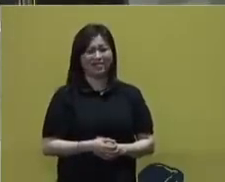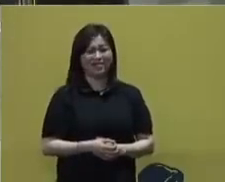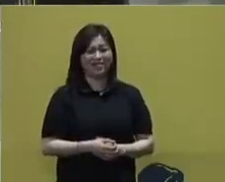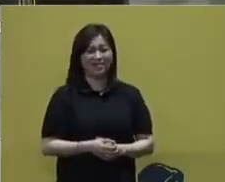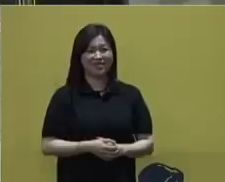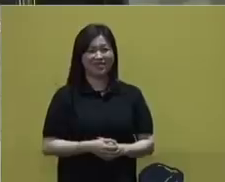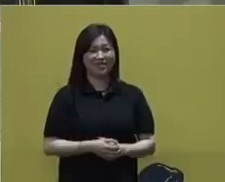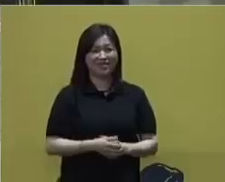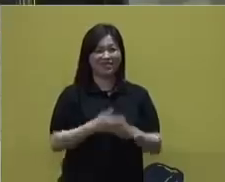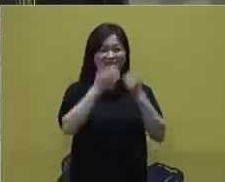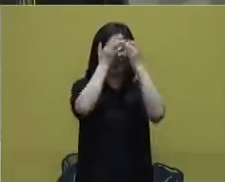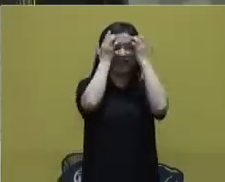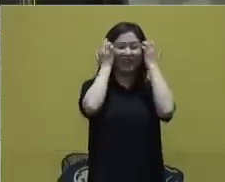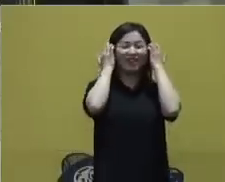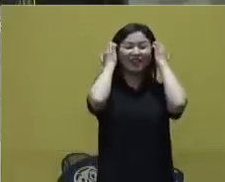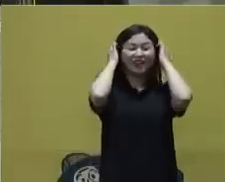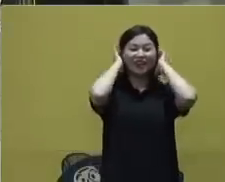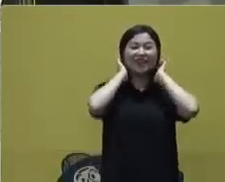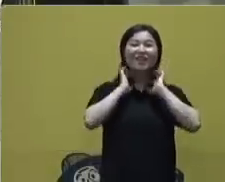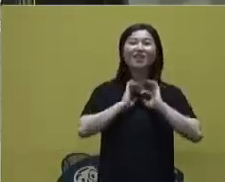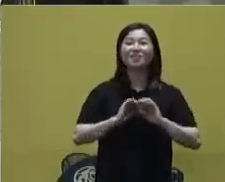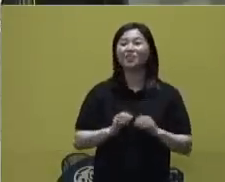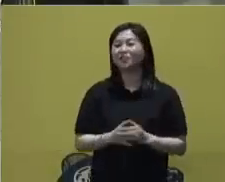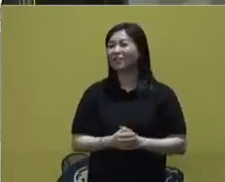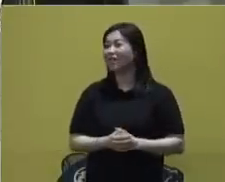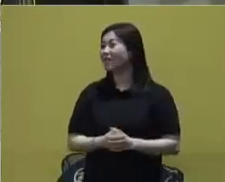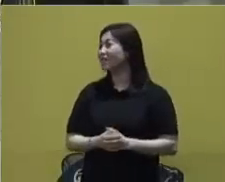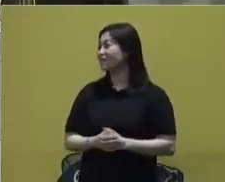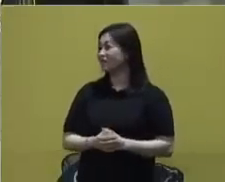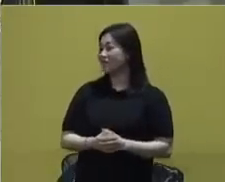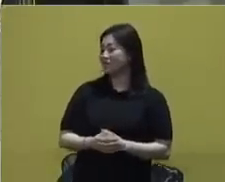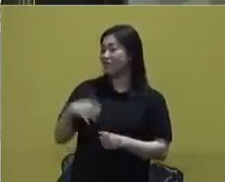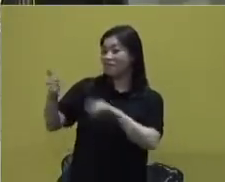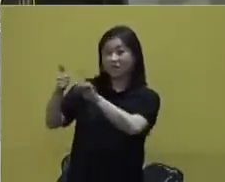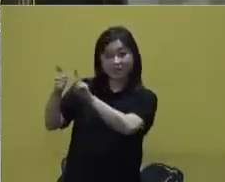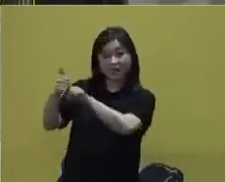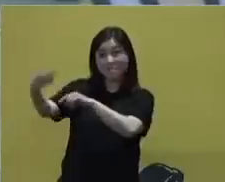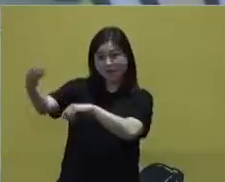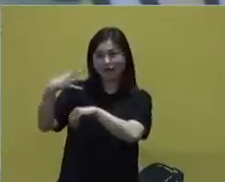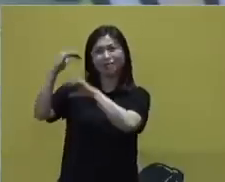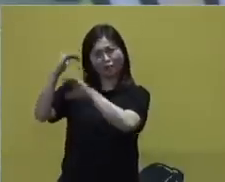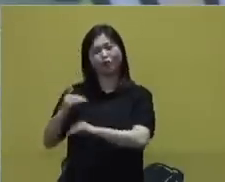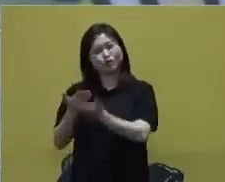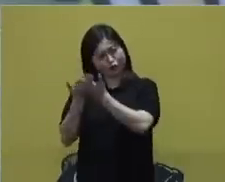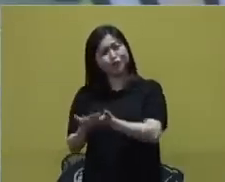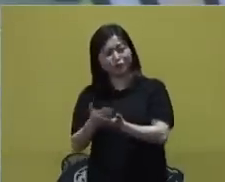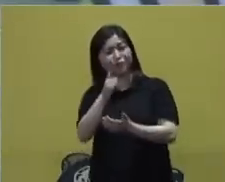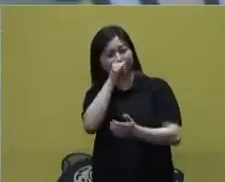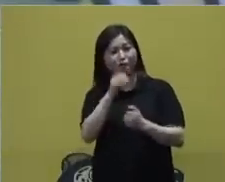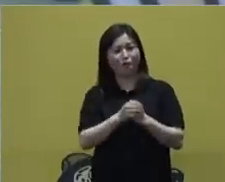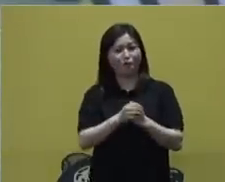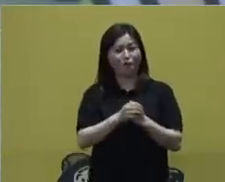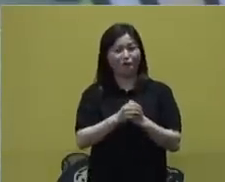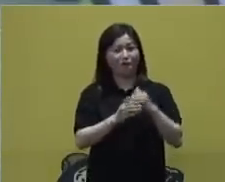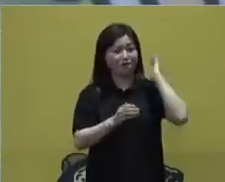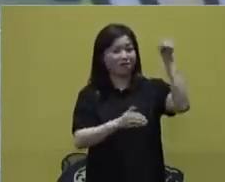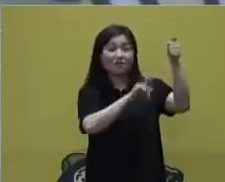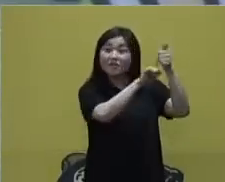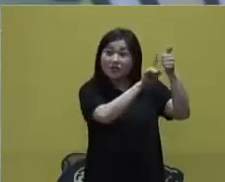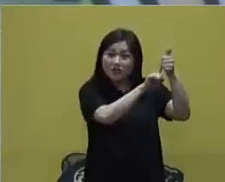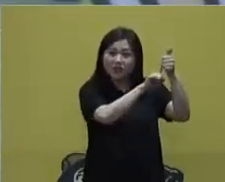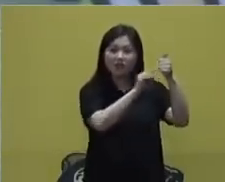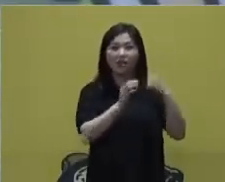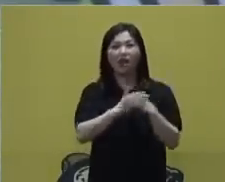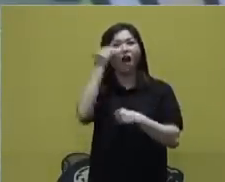누구 흉내 내신 거지? 아니 근데 사실은 지금 우리 이사장님 말씀하신 그 부분이 중요합니다. 김정은 위원장이 남쪽